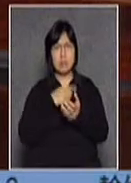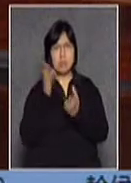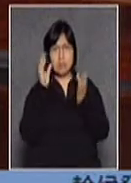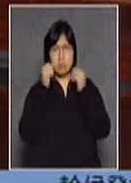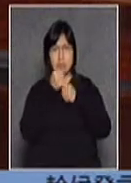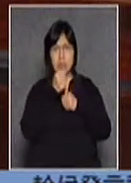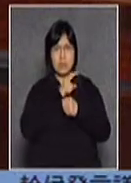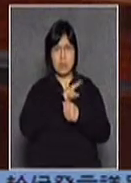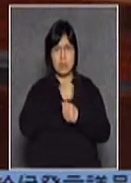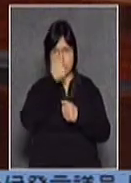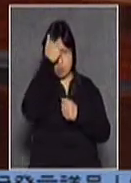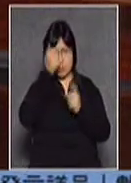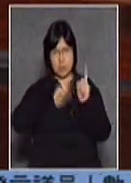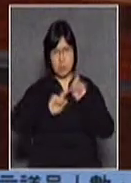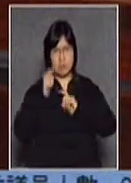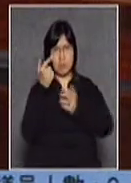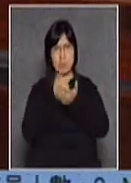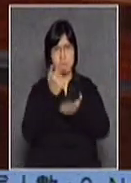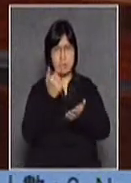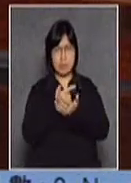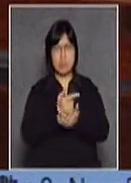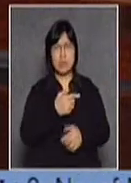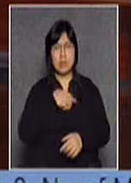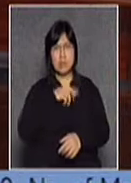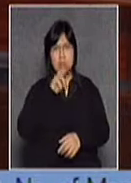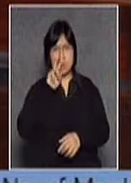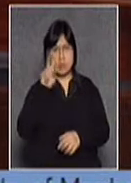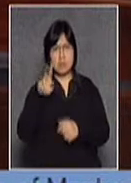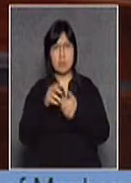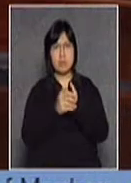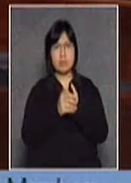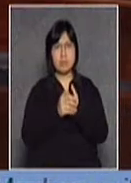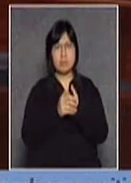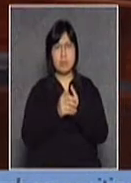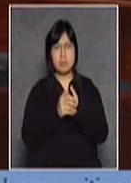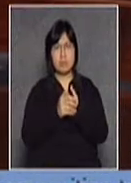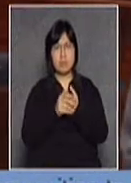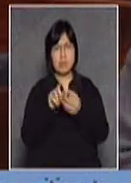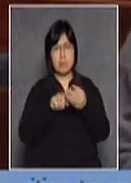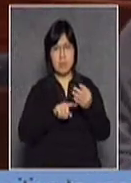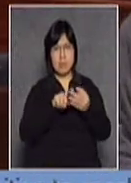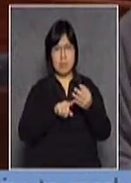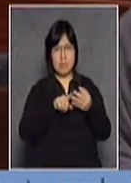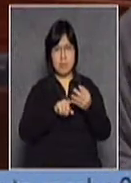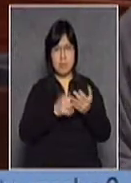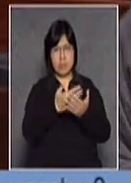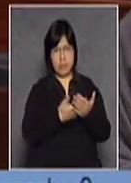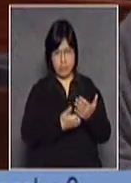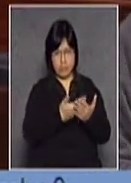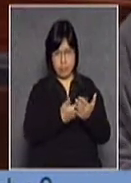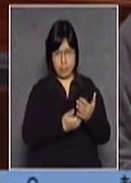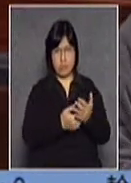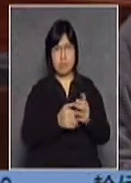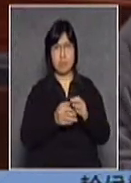重要性。如果大家看回這個的媒金分離條款即是有